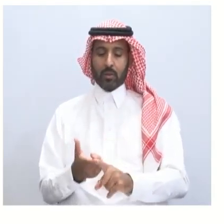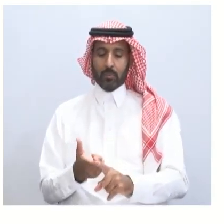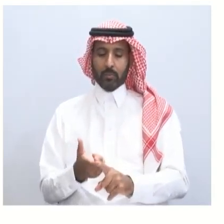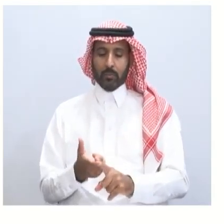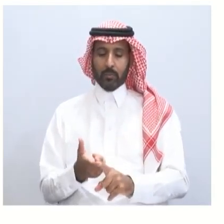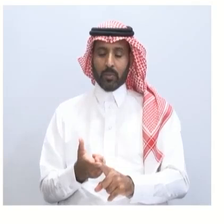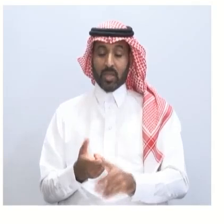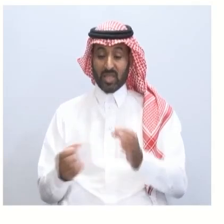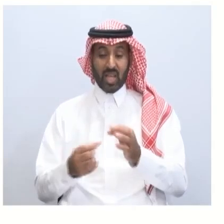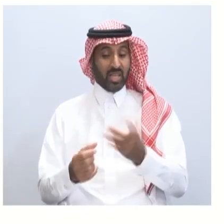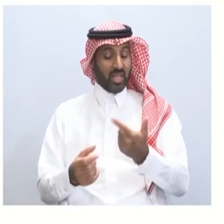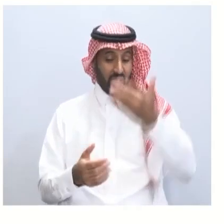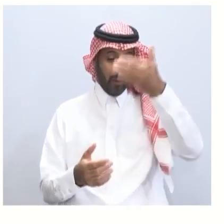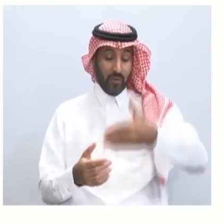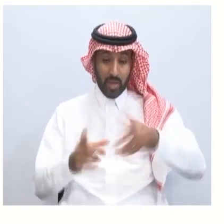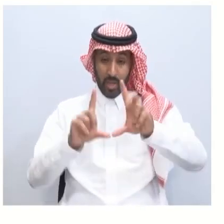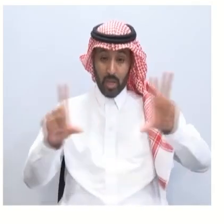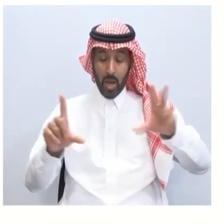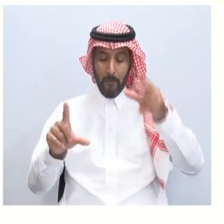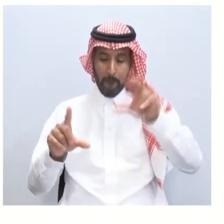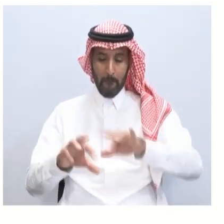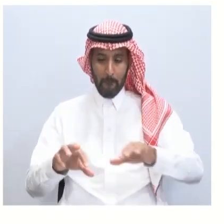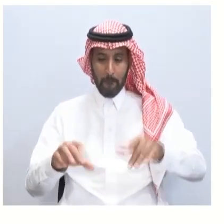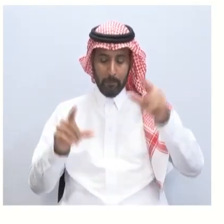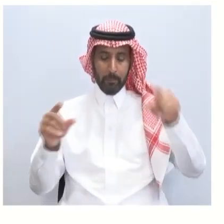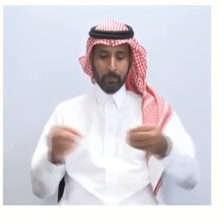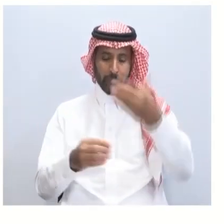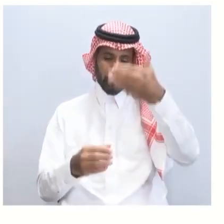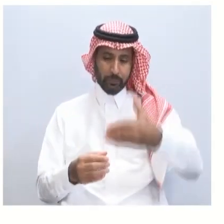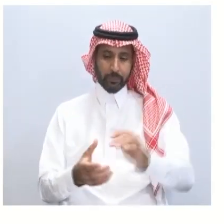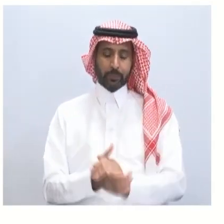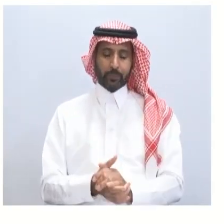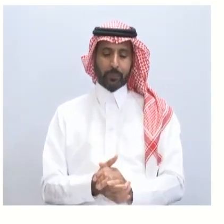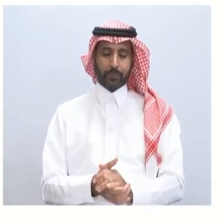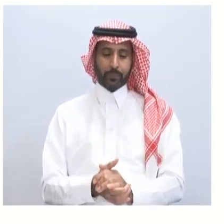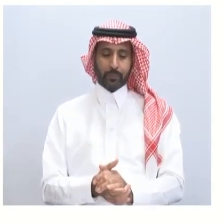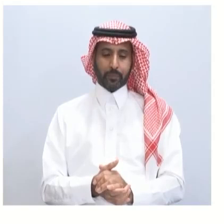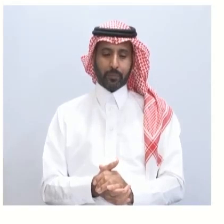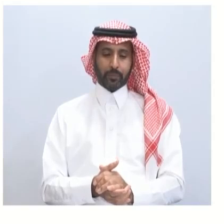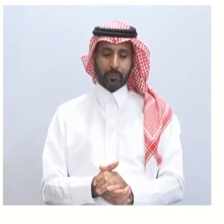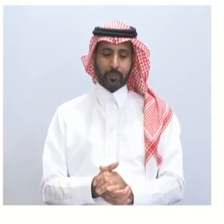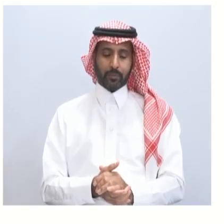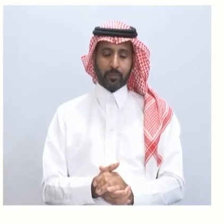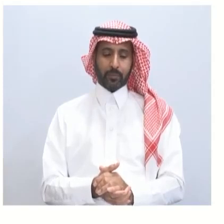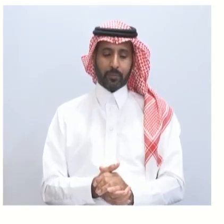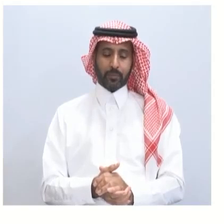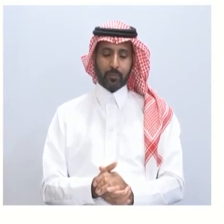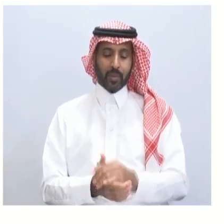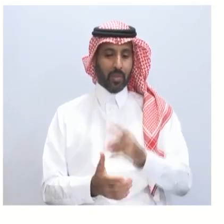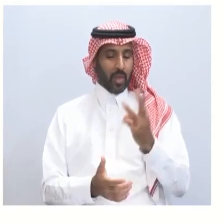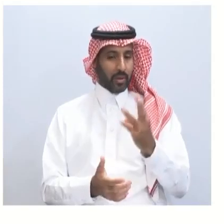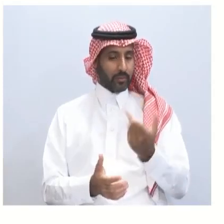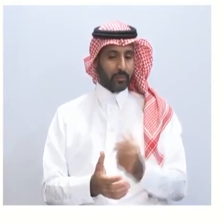فيكم التخطيط لكيفيه اخراج واجهه الحائط الالكتروني ثالث هذه